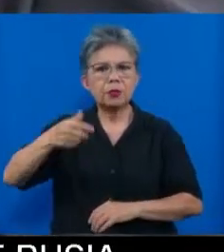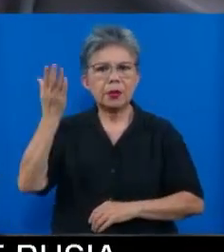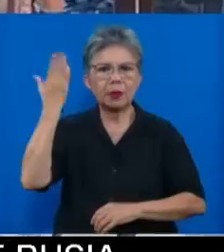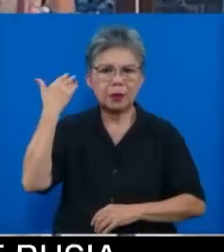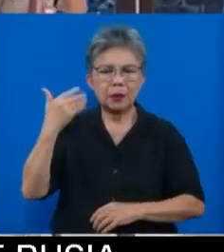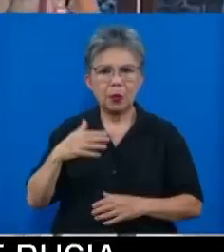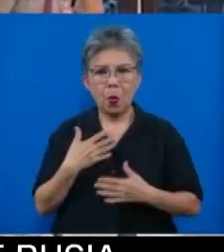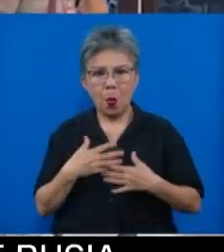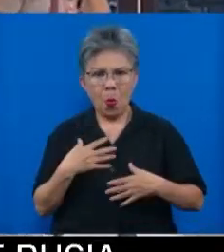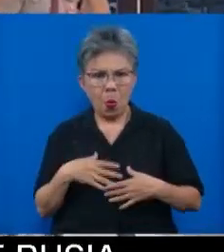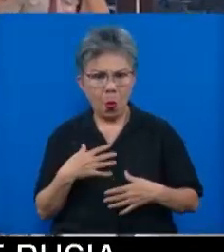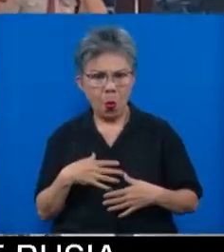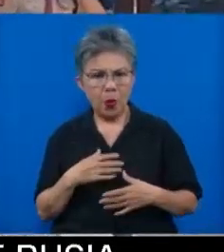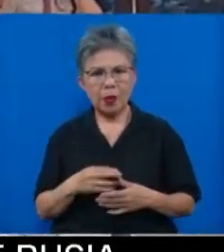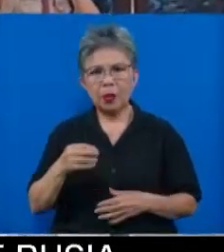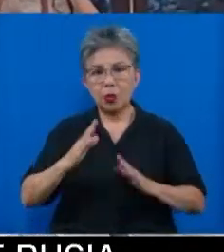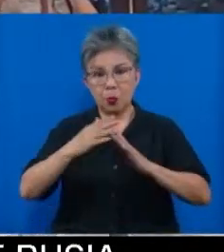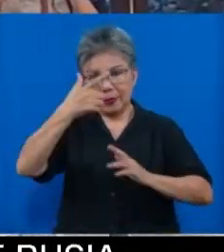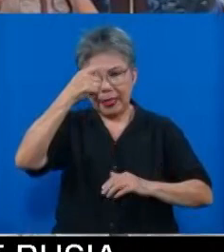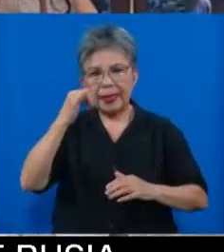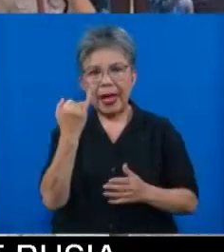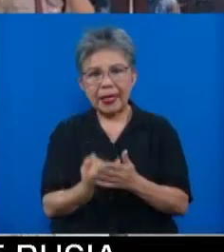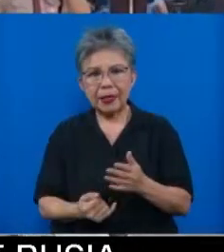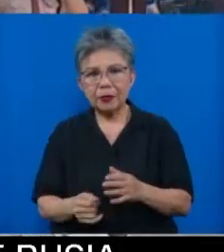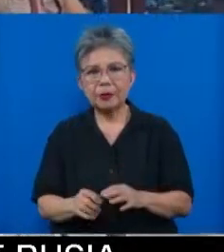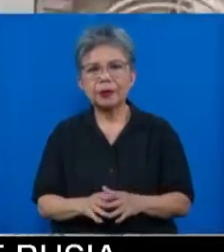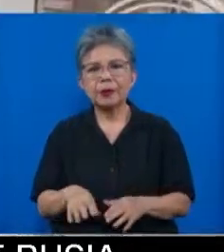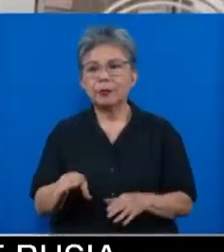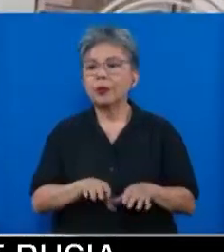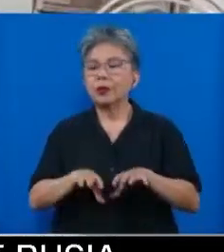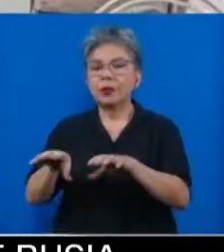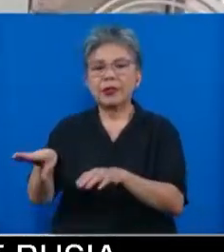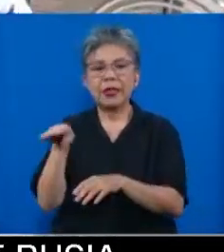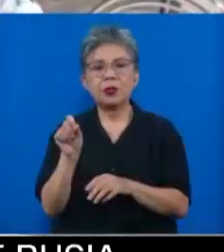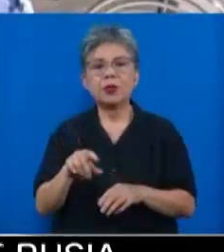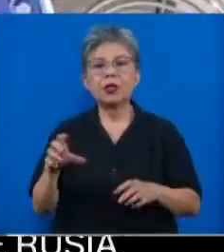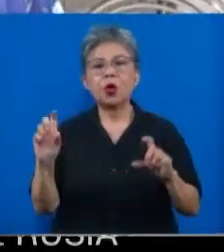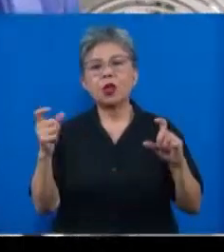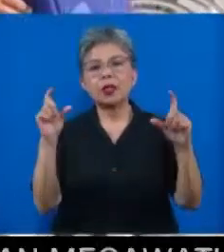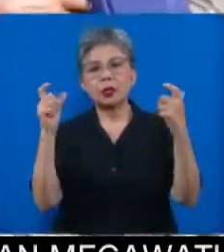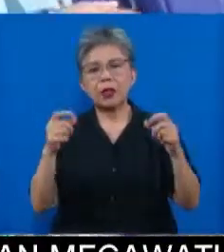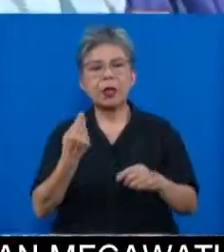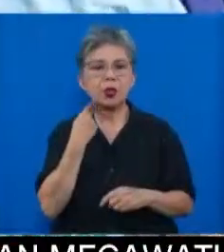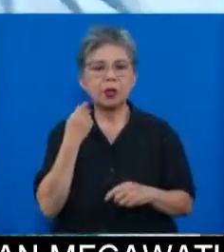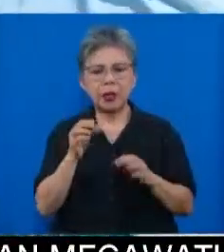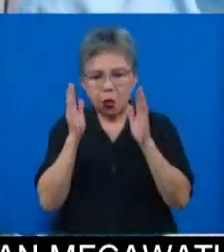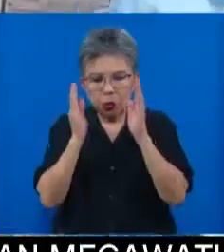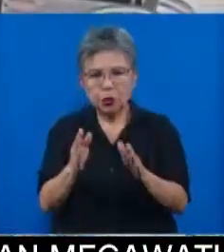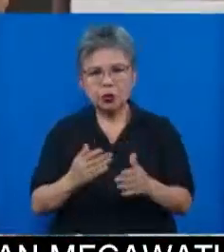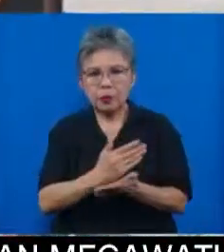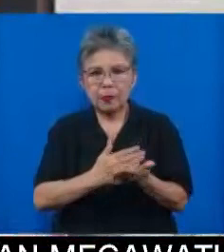5 hari, khawatir. Pihak rumah sakit akhirnya merujuk ZU ke Cirebon karena tidak memiliki dokter spesialis bedah